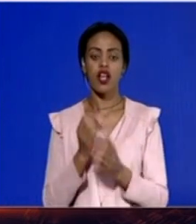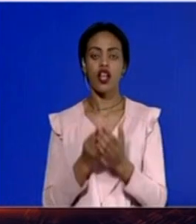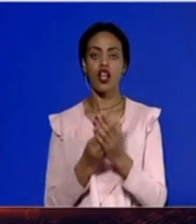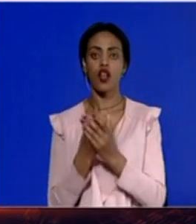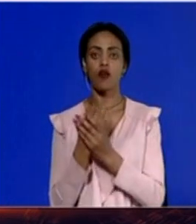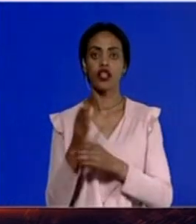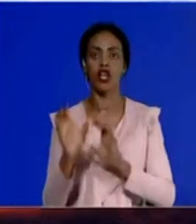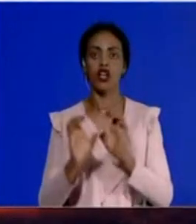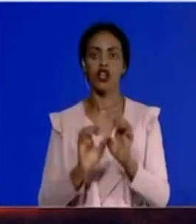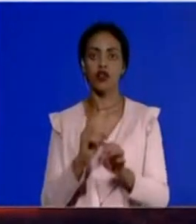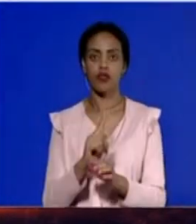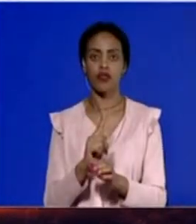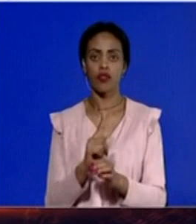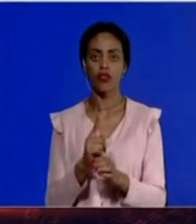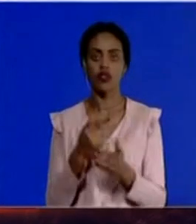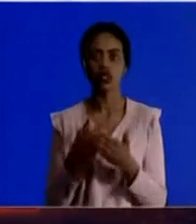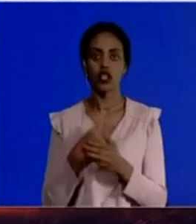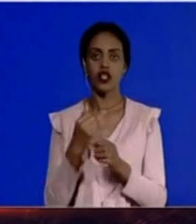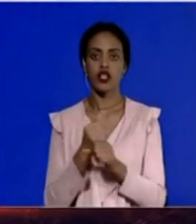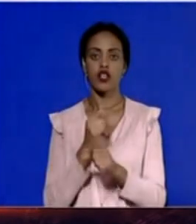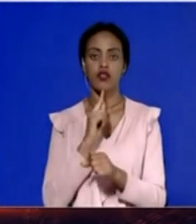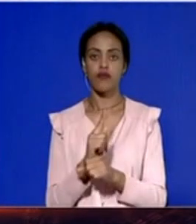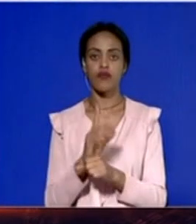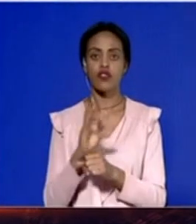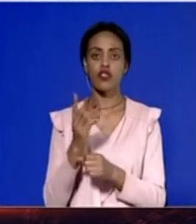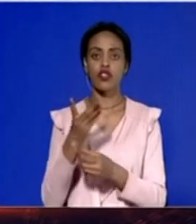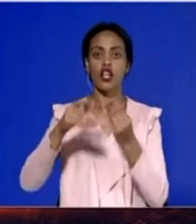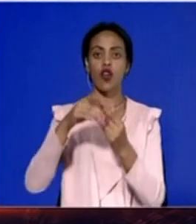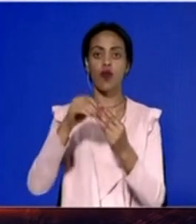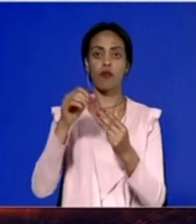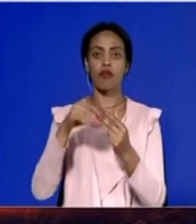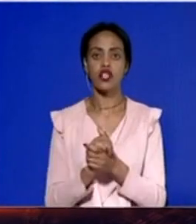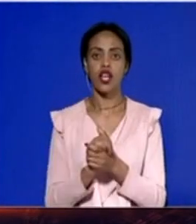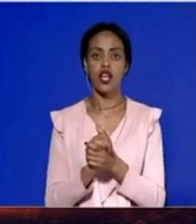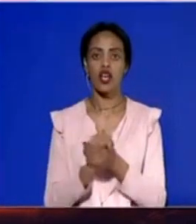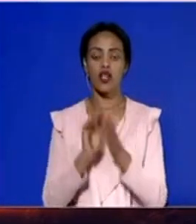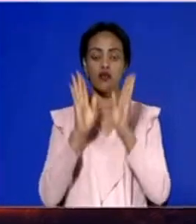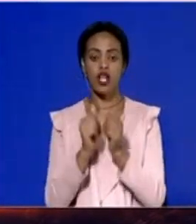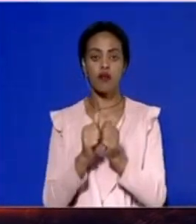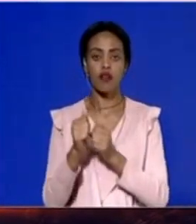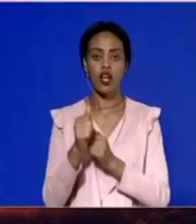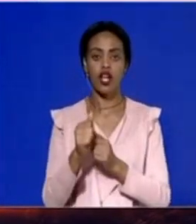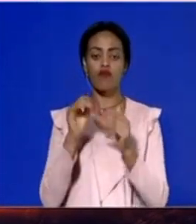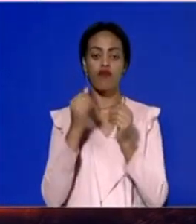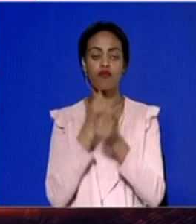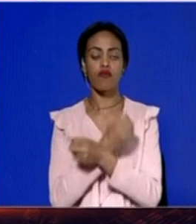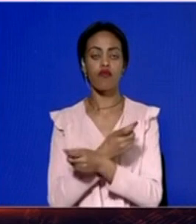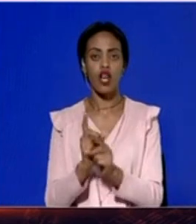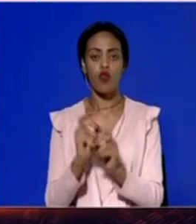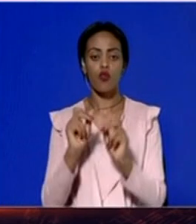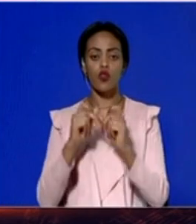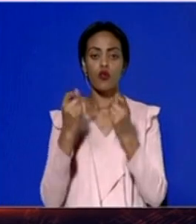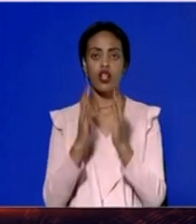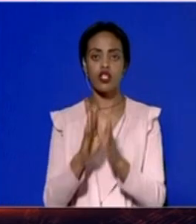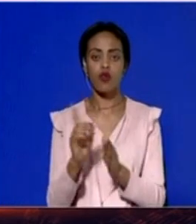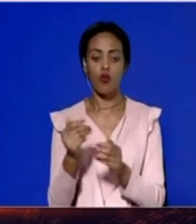لمعي وتناينا قدام على تي زي شاس شكل لا مرطا بسلام لك حلف تمرطا فتحوي ديمقراطية وخوين